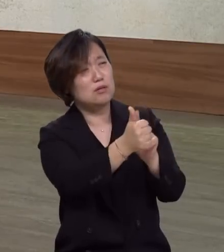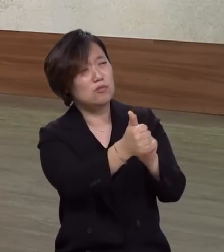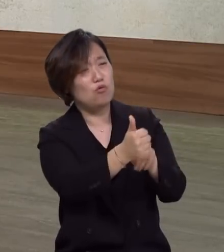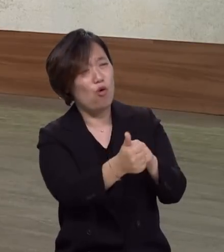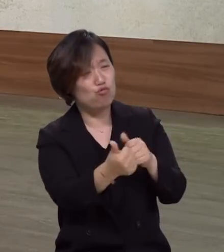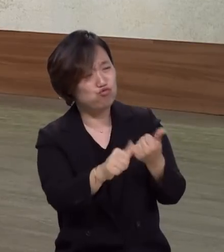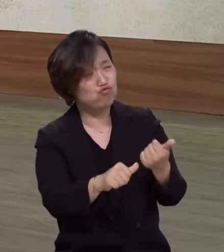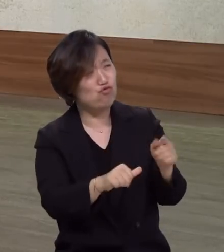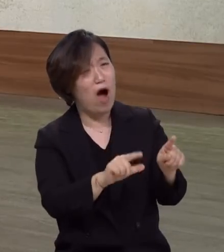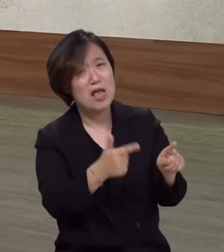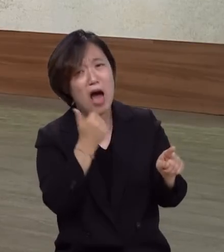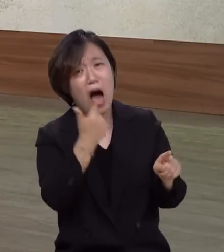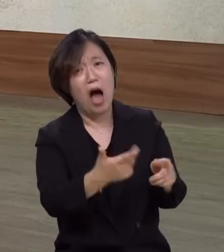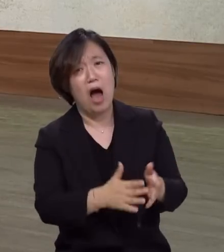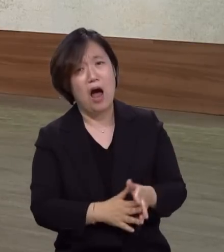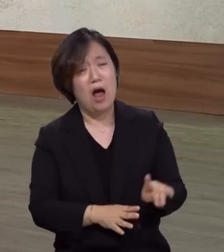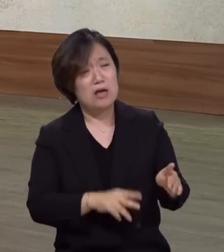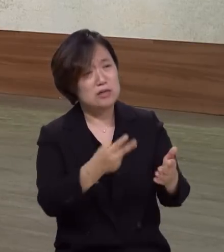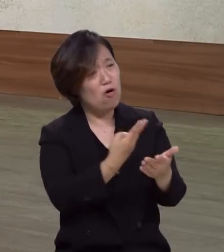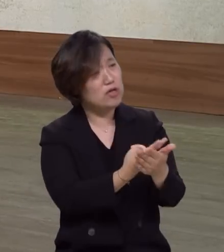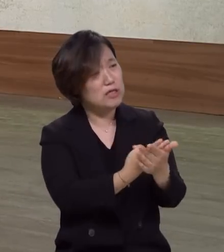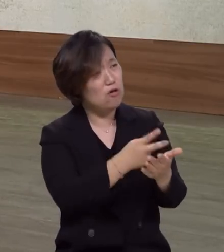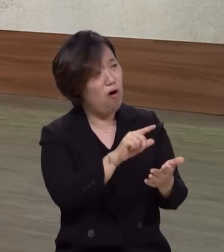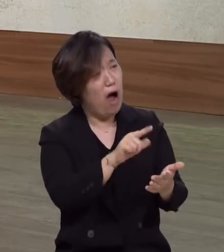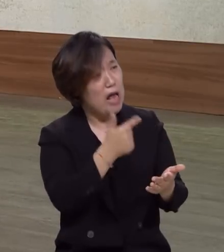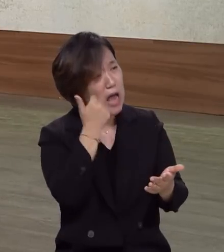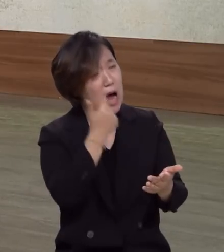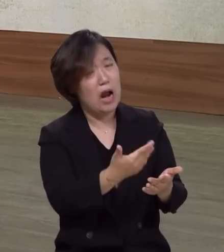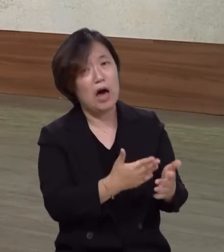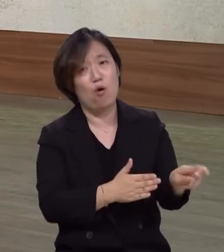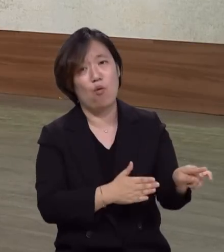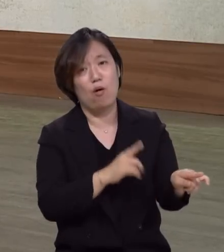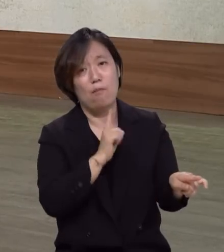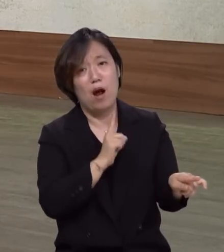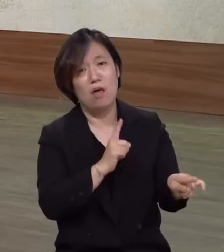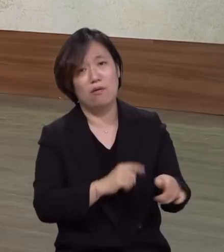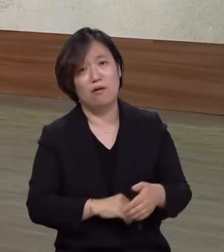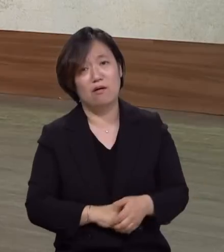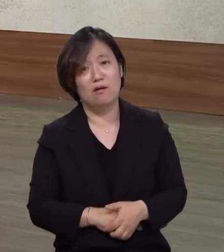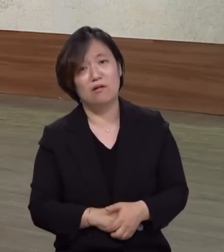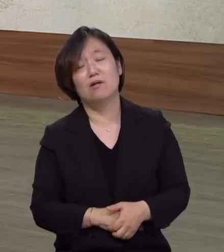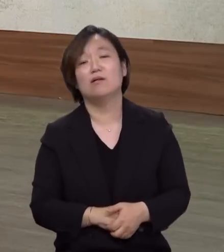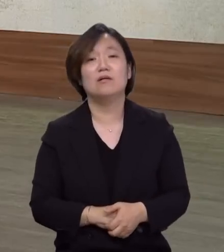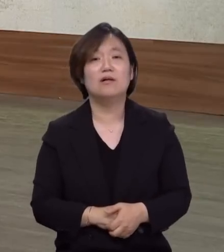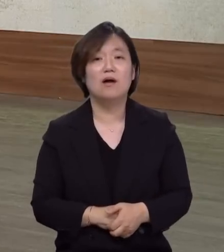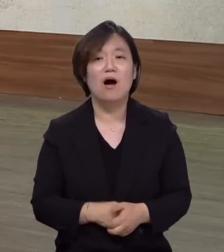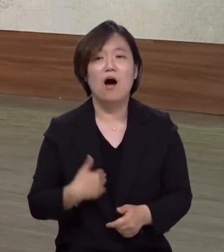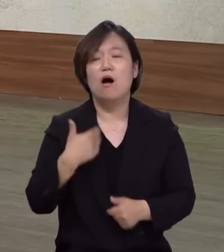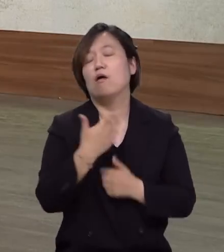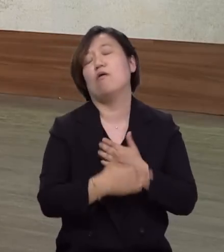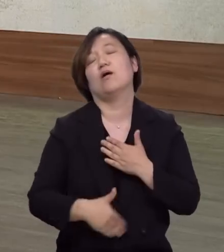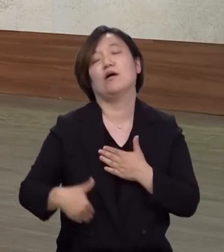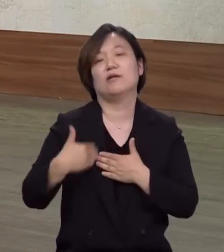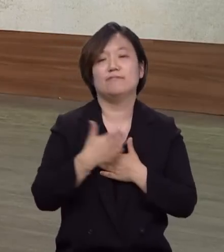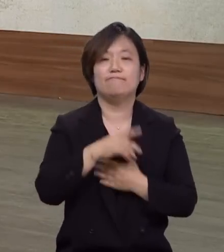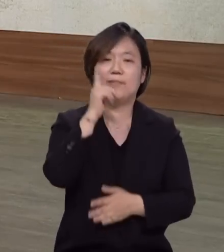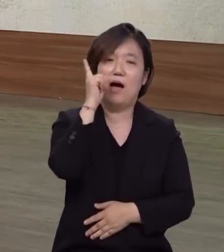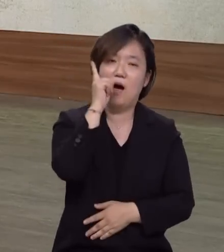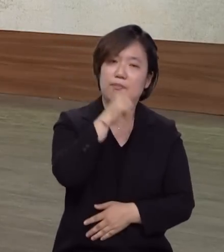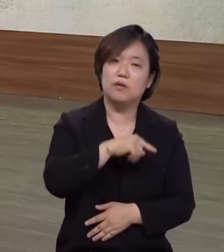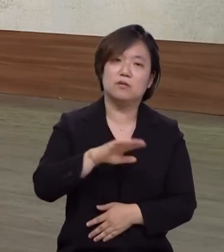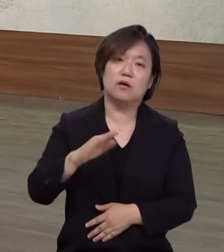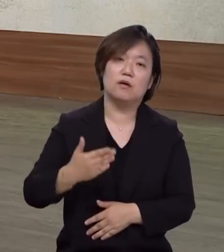우리 쌤 저러다가 쓰러져서 죽는다라는 소리가 들릴 정도로 건강이 급격하게 안